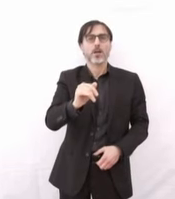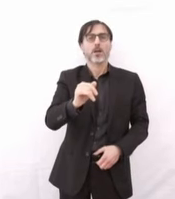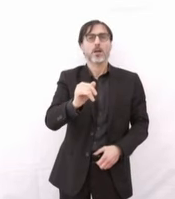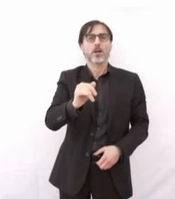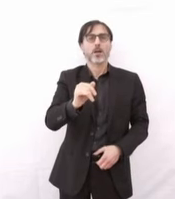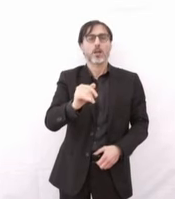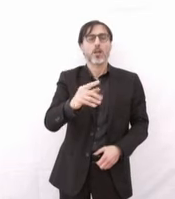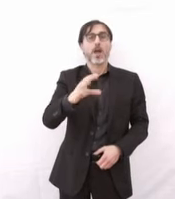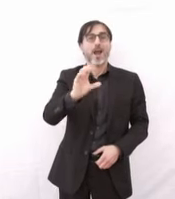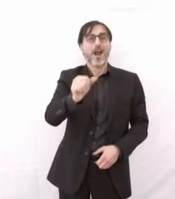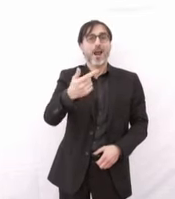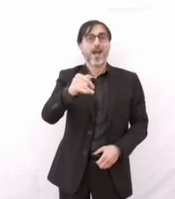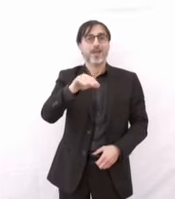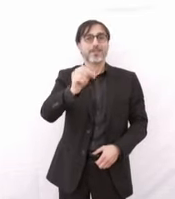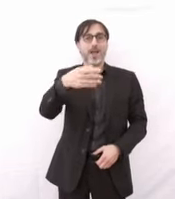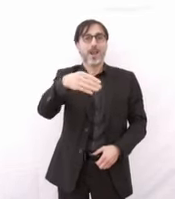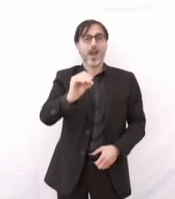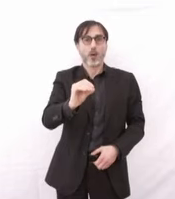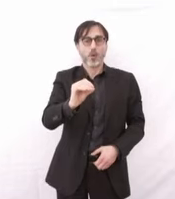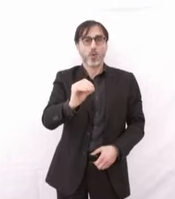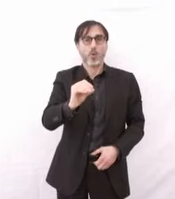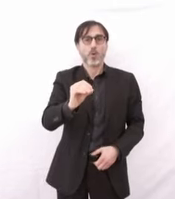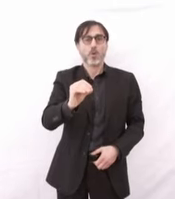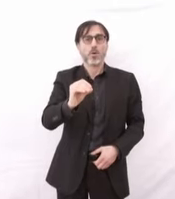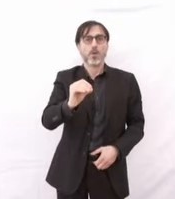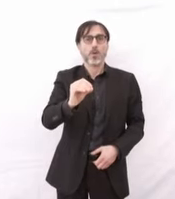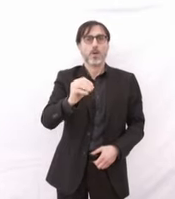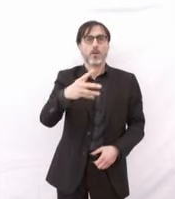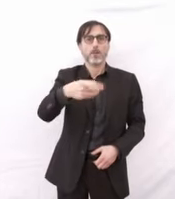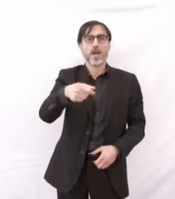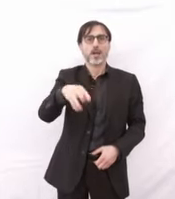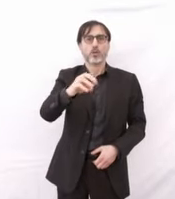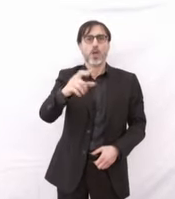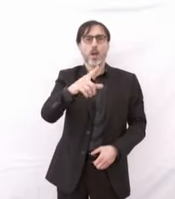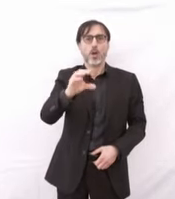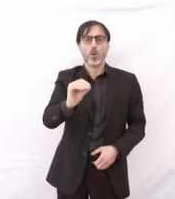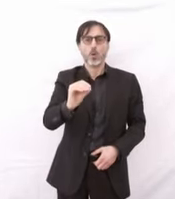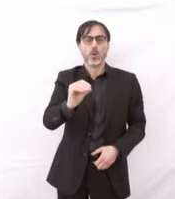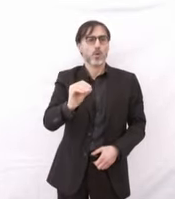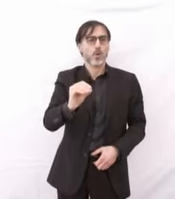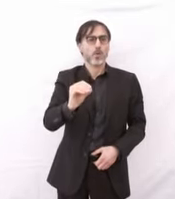Domenico Catalano, Maria Marcella,